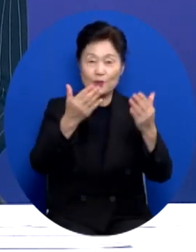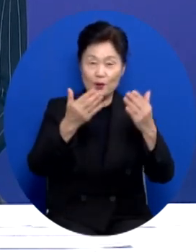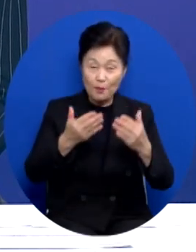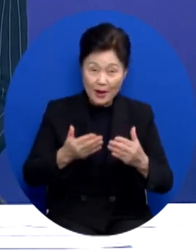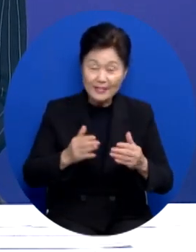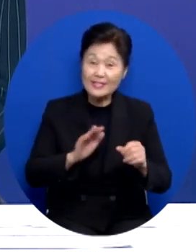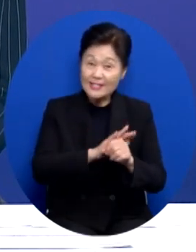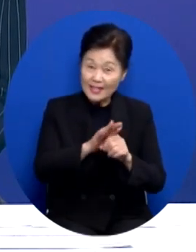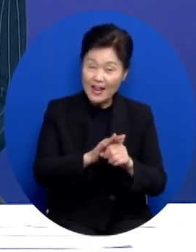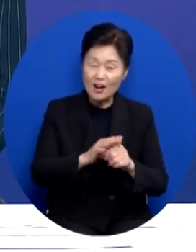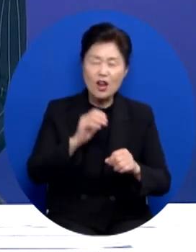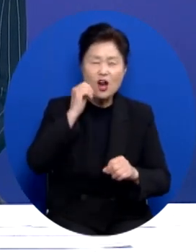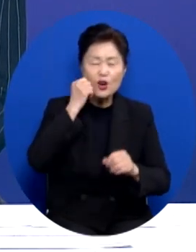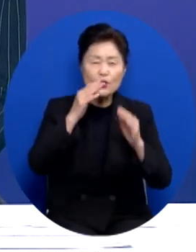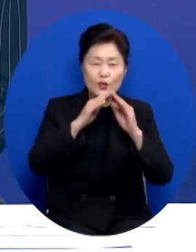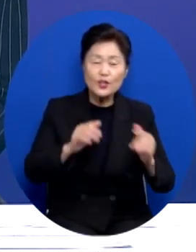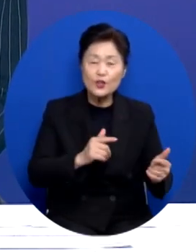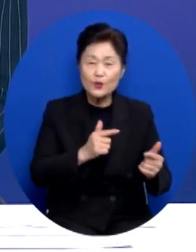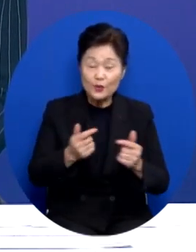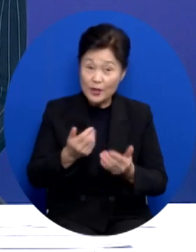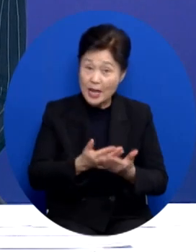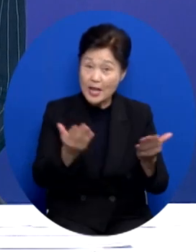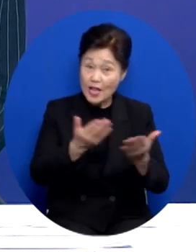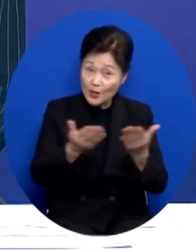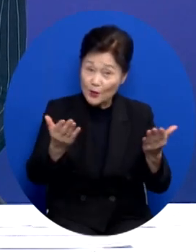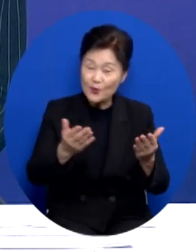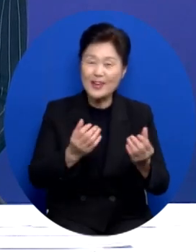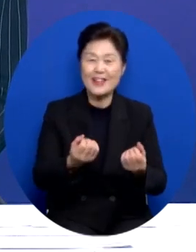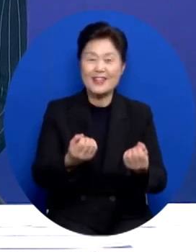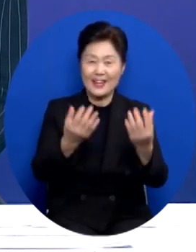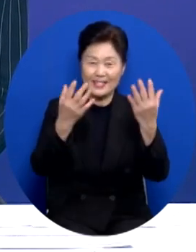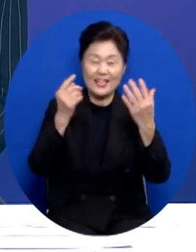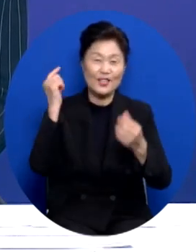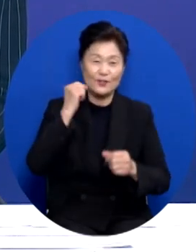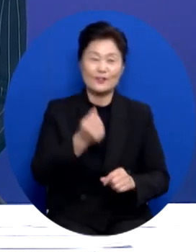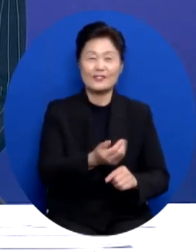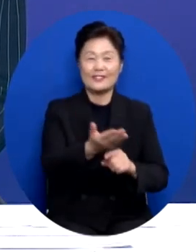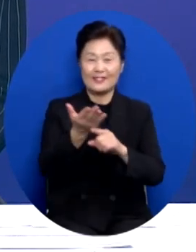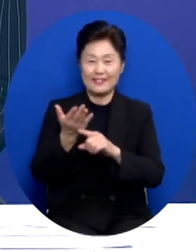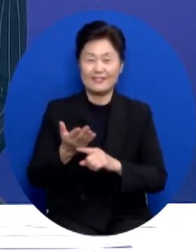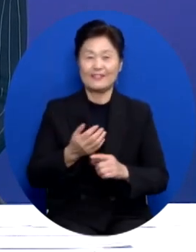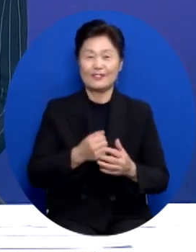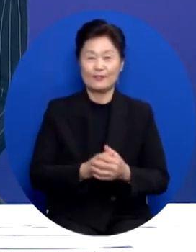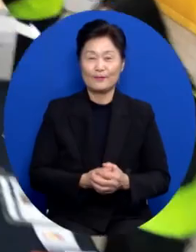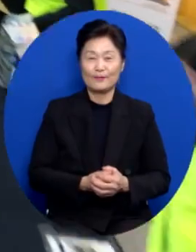소외된 이웃에게 나눠주기 위해 마련한 행사라고 하는데요. 보도에 박주성 기자입니다.